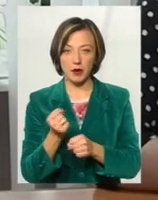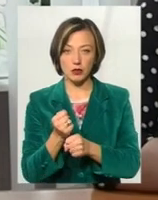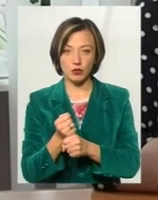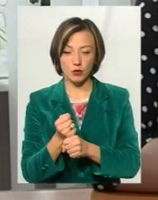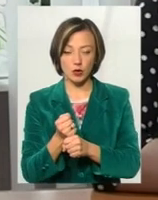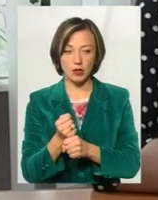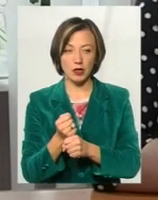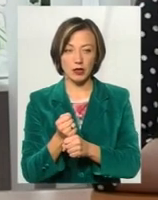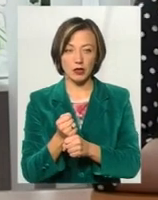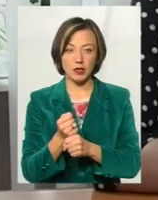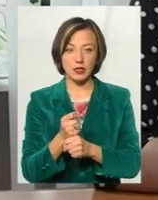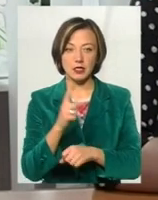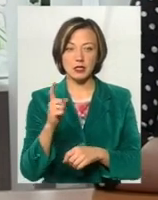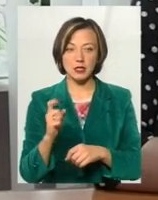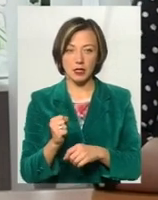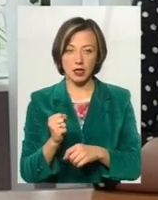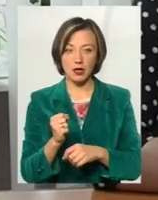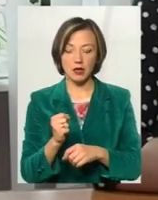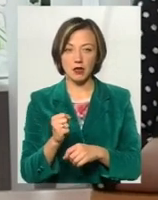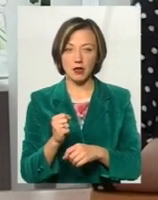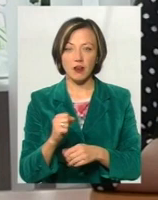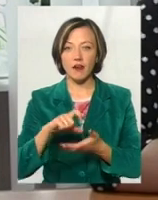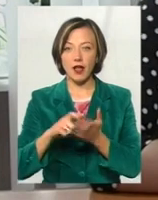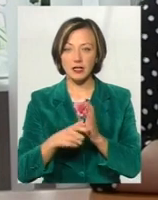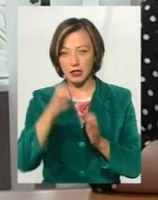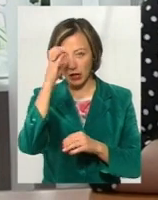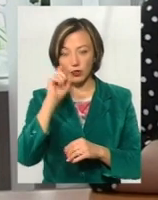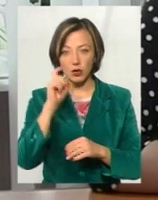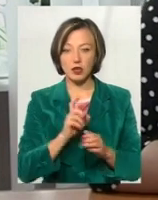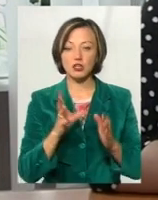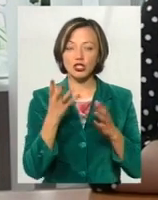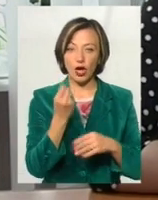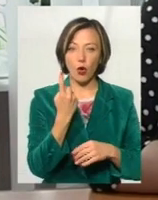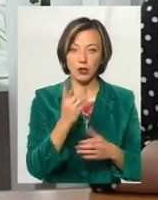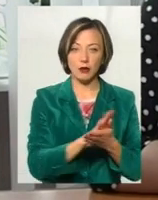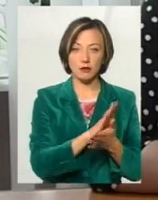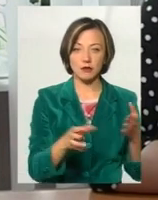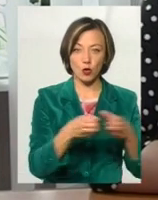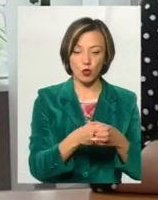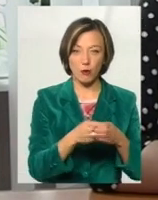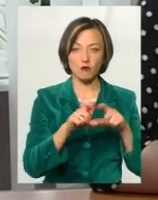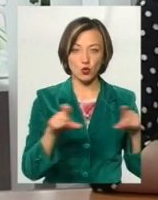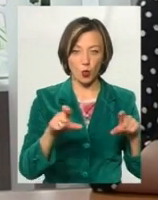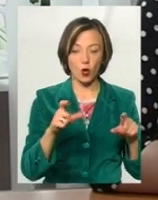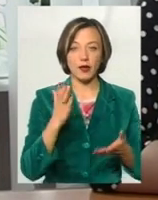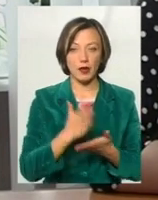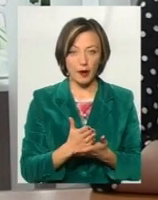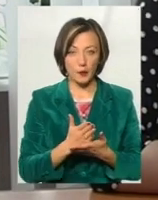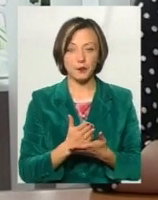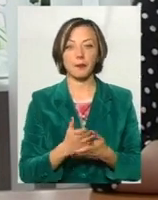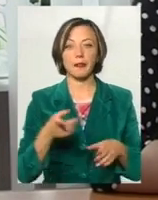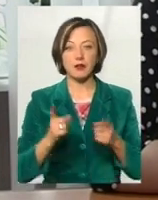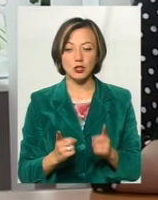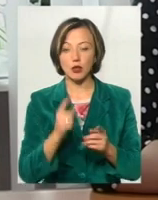працює за в класі «Інтелект України», також працює ще одна бюджетна група в школі.